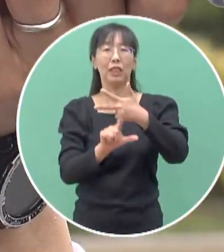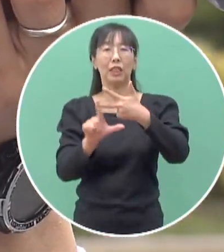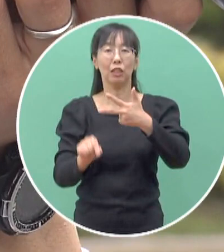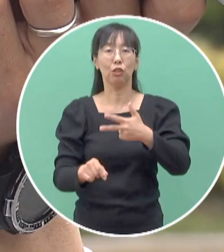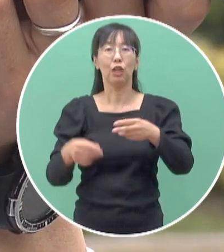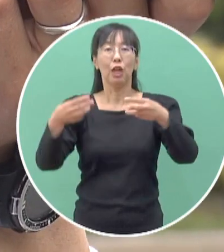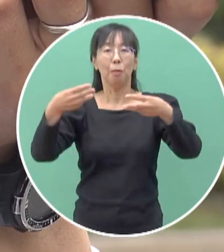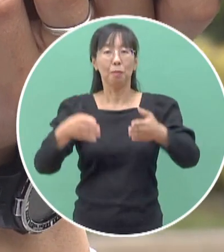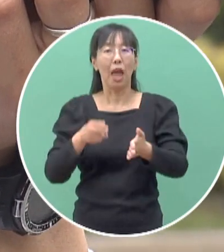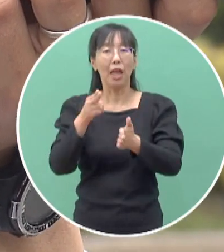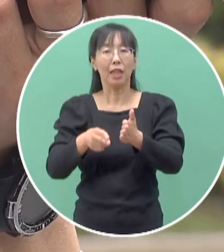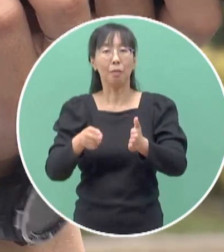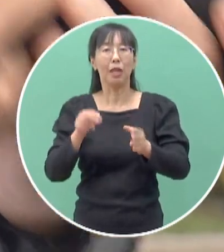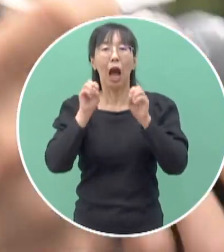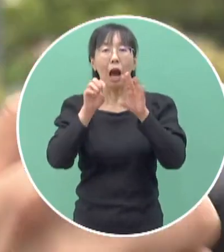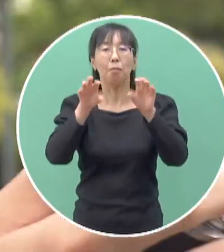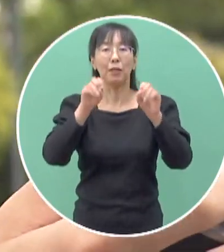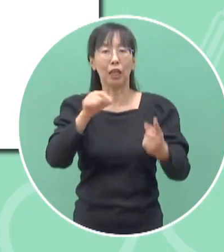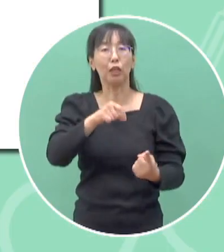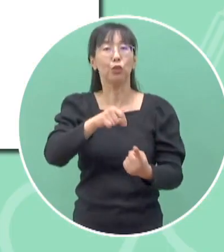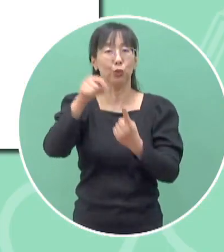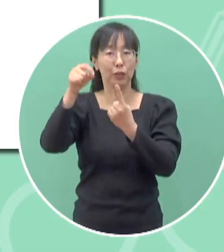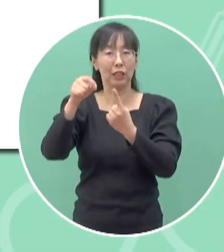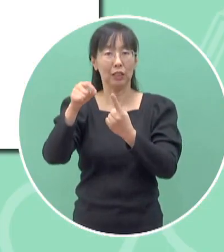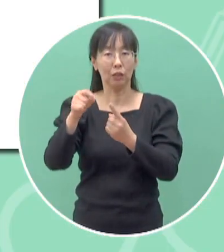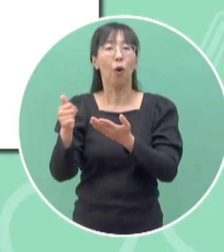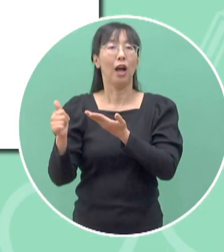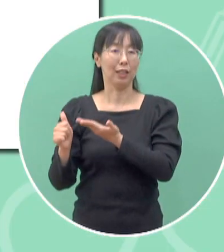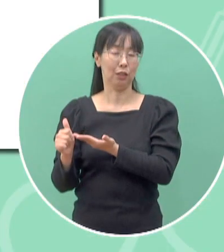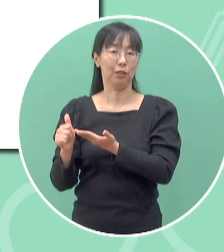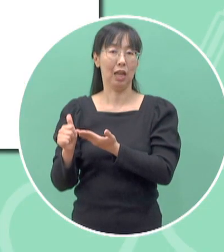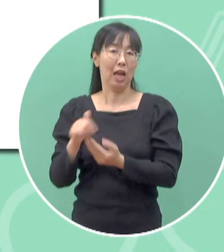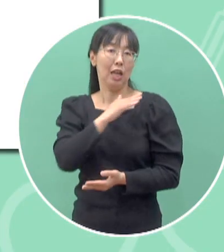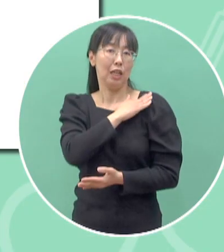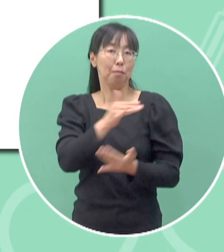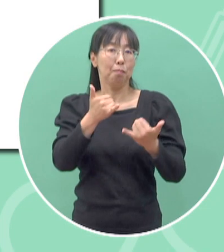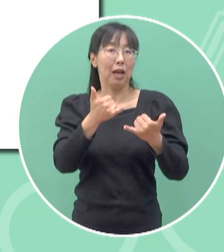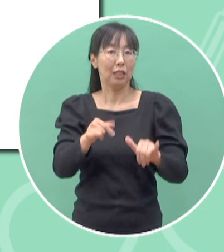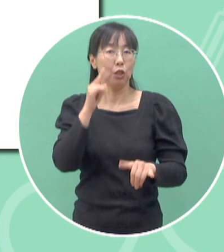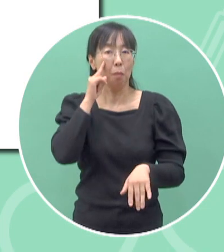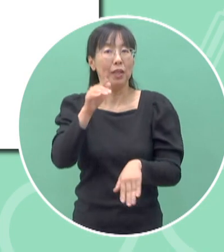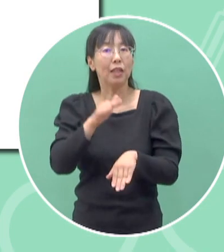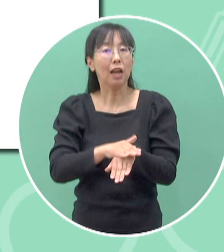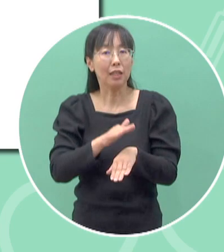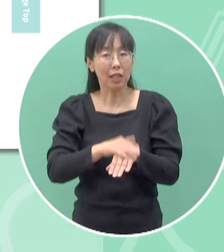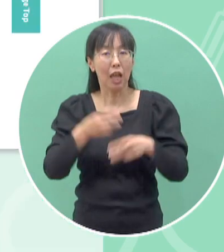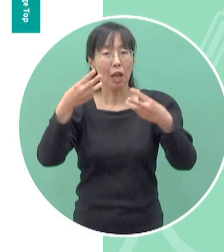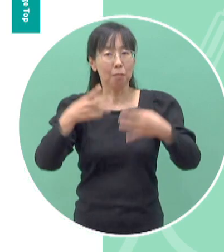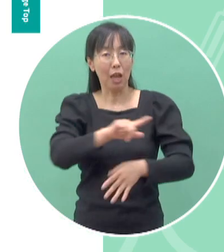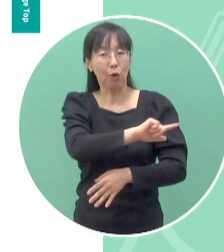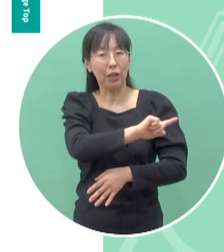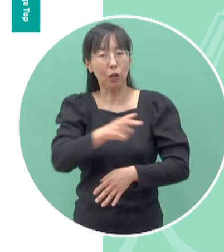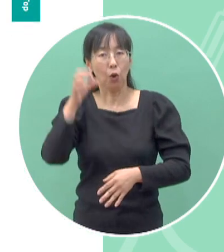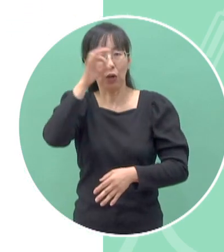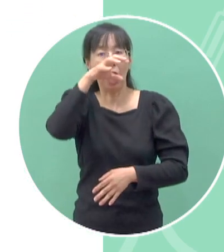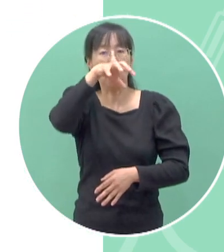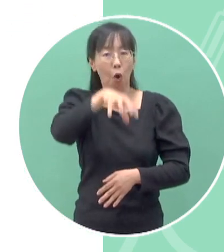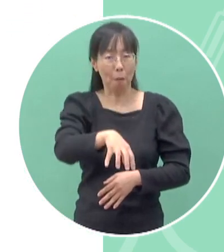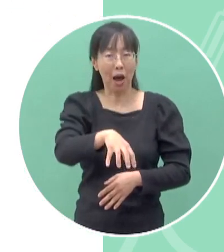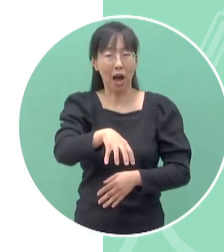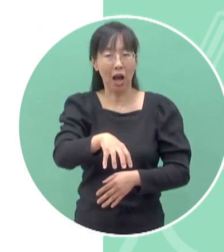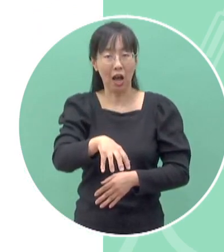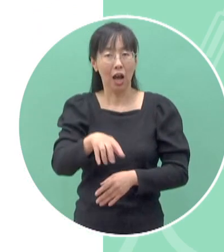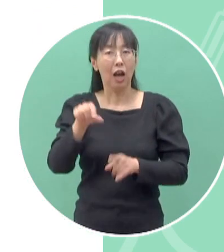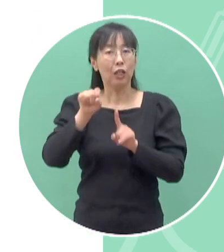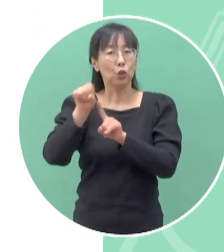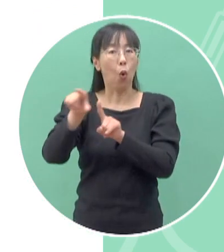重旅アンバサダーに就任した花千代さん。一般ユーザーならではの目線で三重のさまざまな観光スポットの魅力を